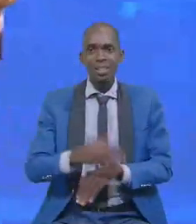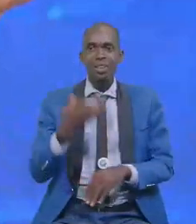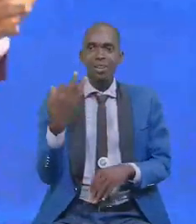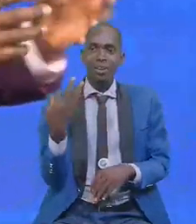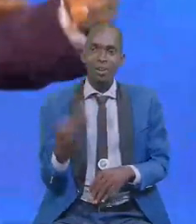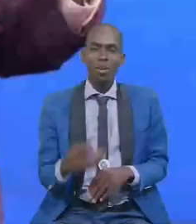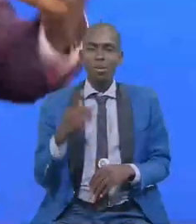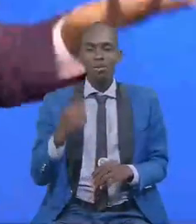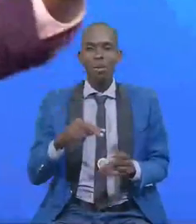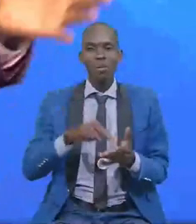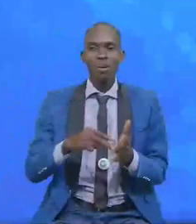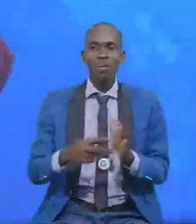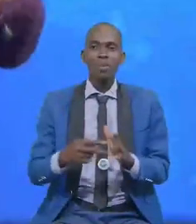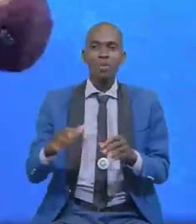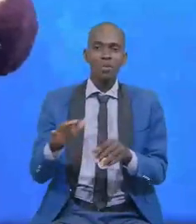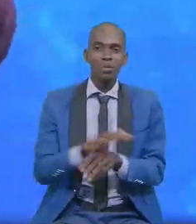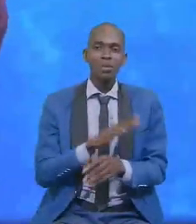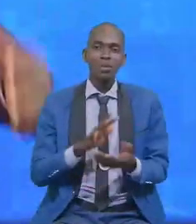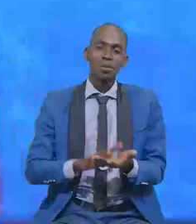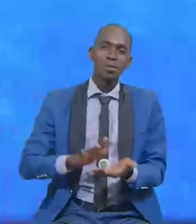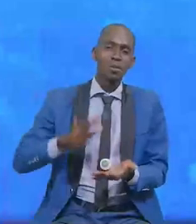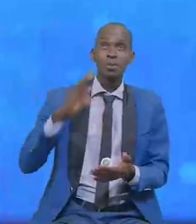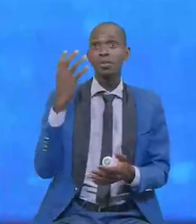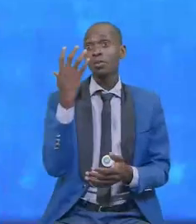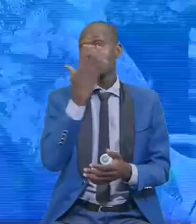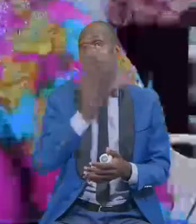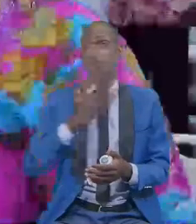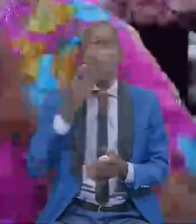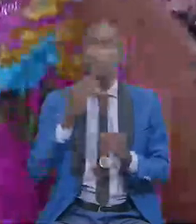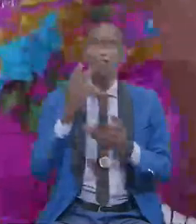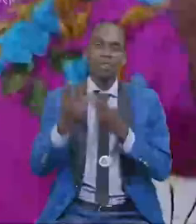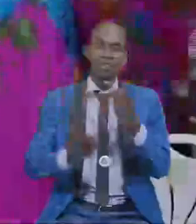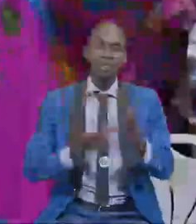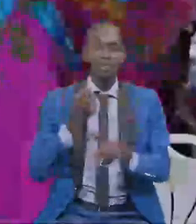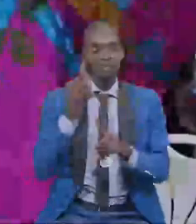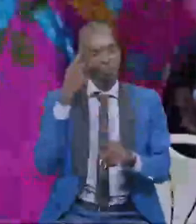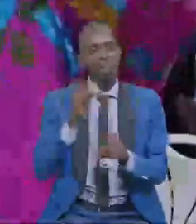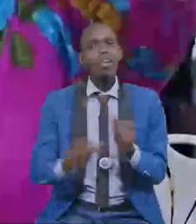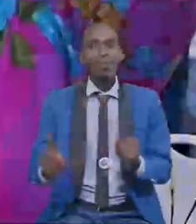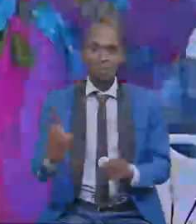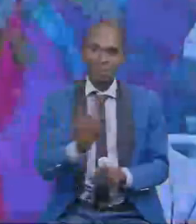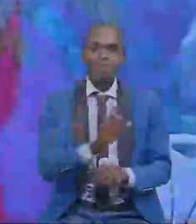nuit de visitation glorieuse et objective pour chacun.